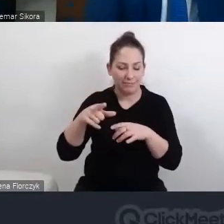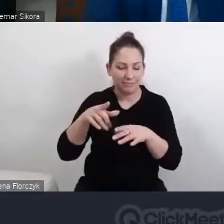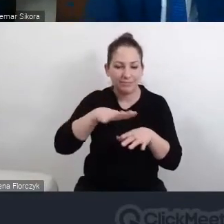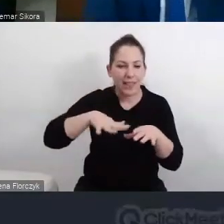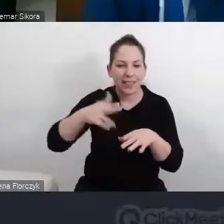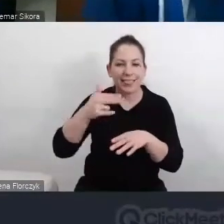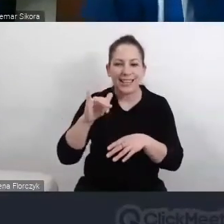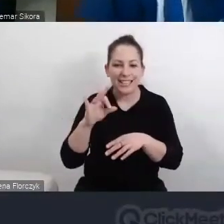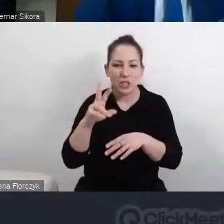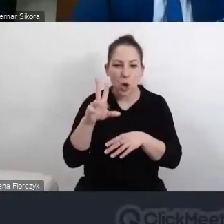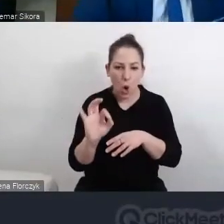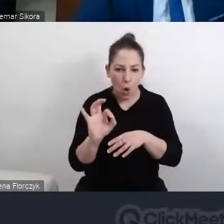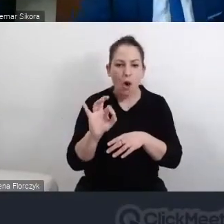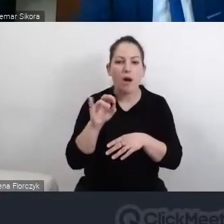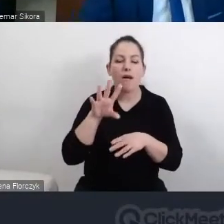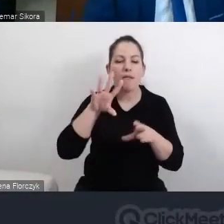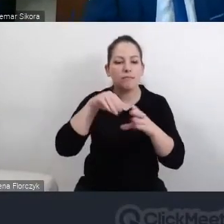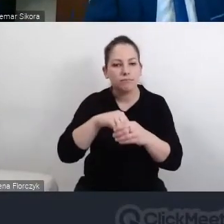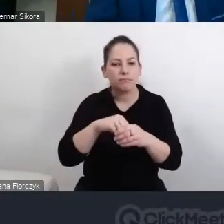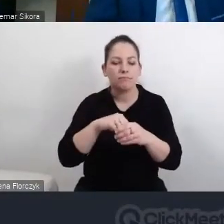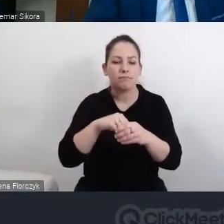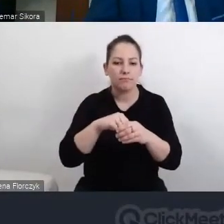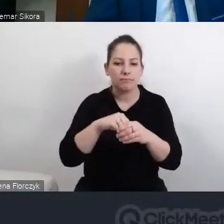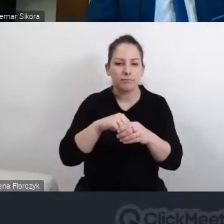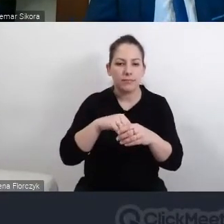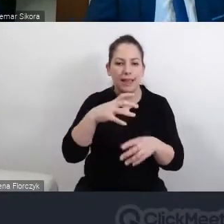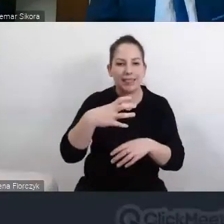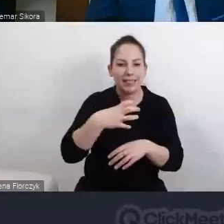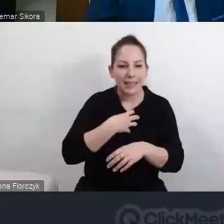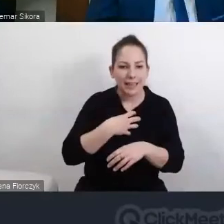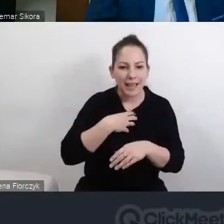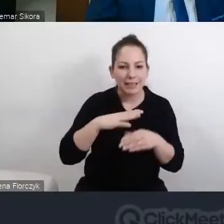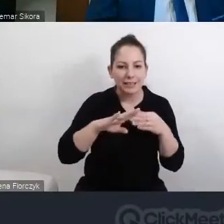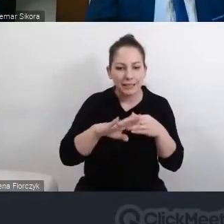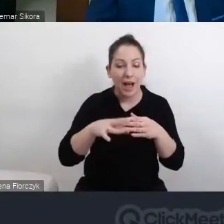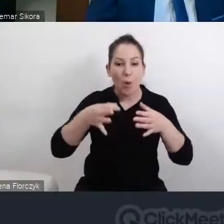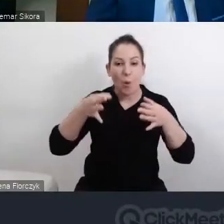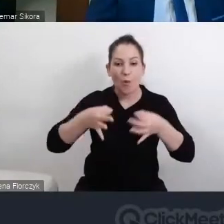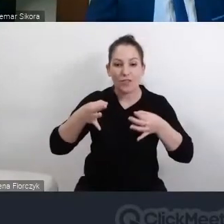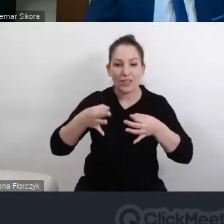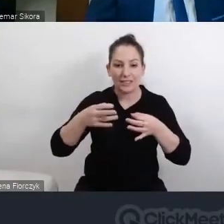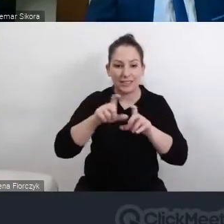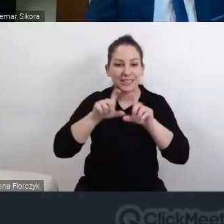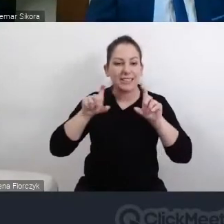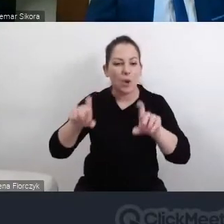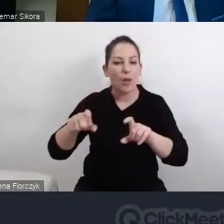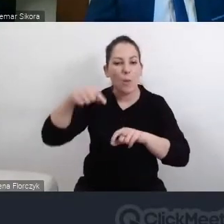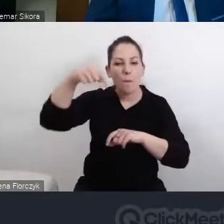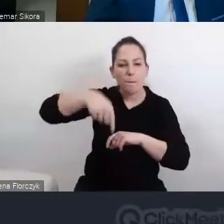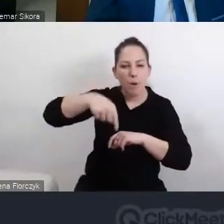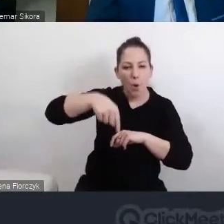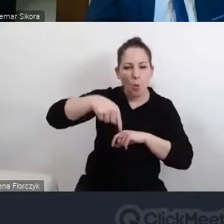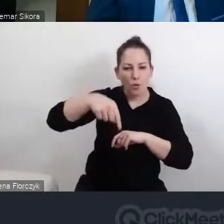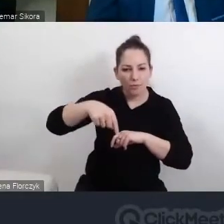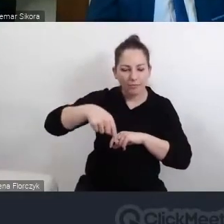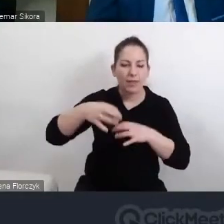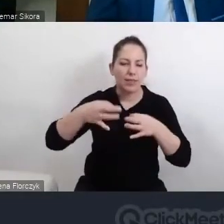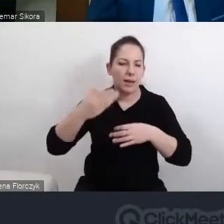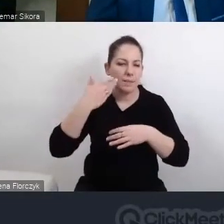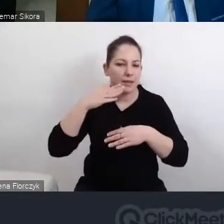Niska ulokowano dyrekcję ówczesnych zakładów południowych, dzisiaj bardziej znanych